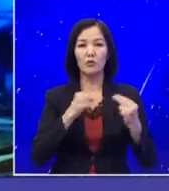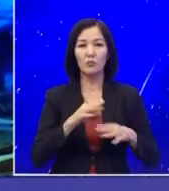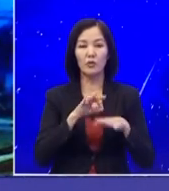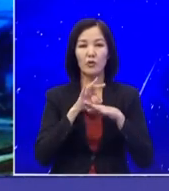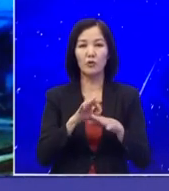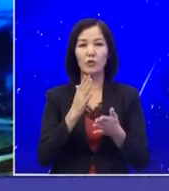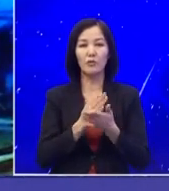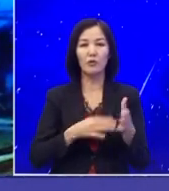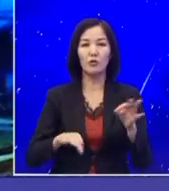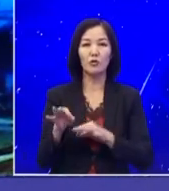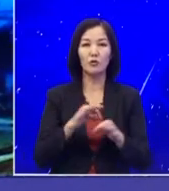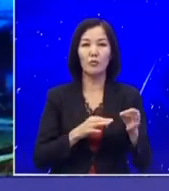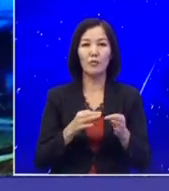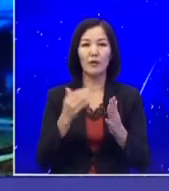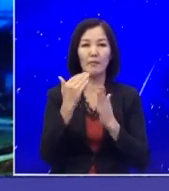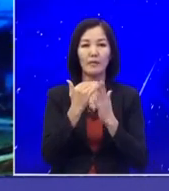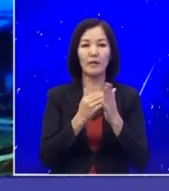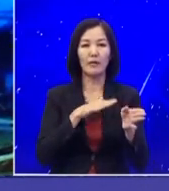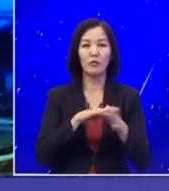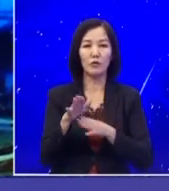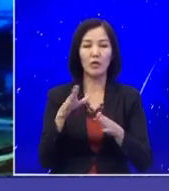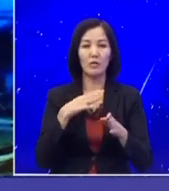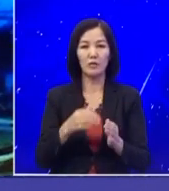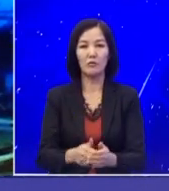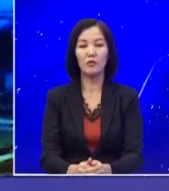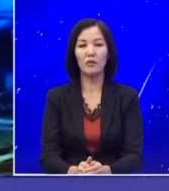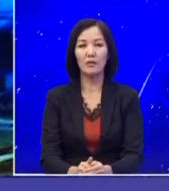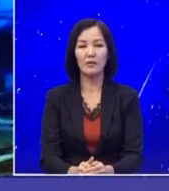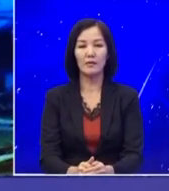Жоба инвестициялық бағдарлама аясында жүзеге асырылып отыр.